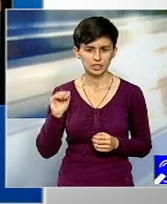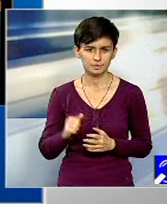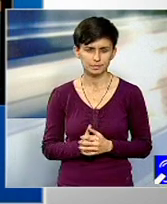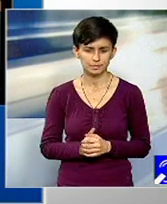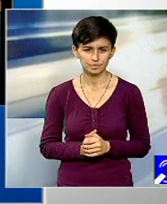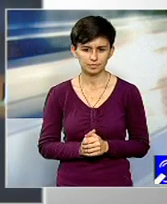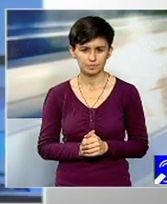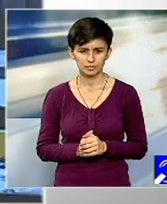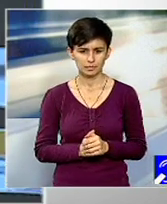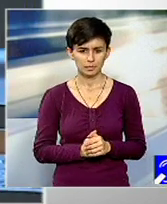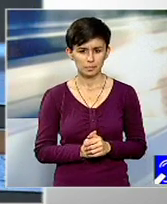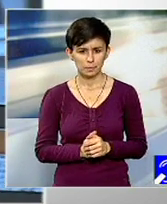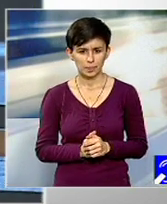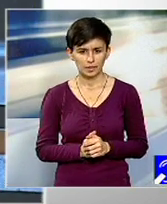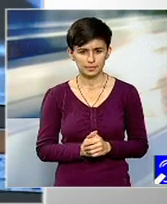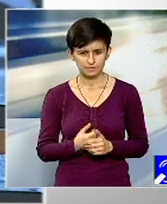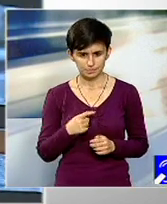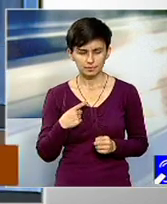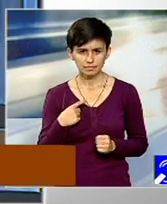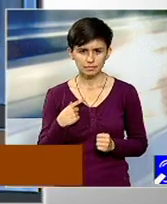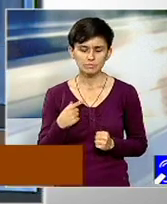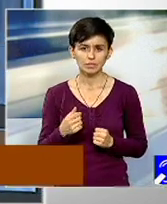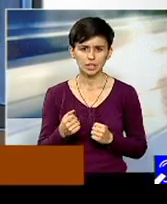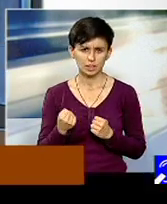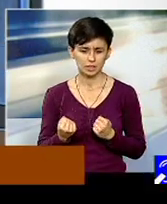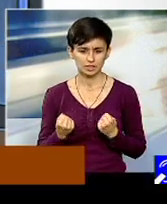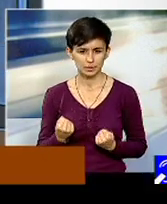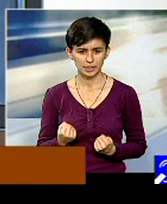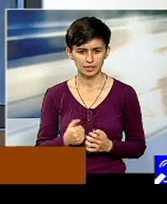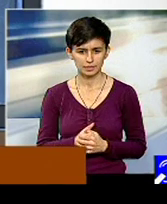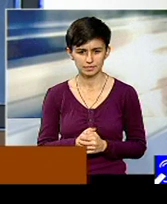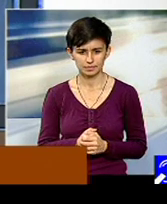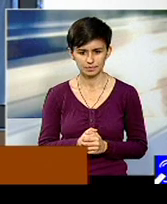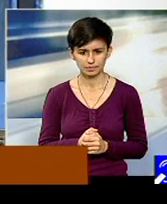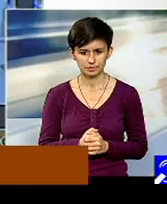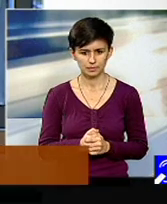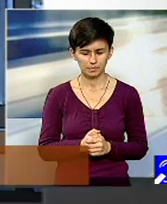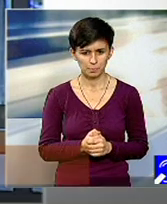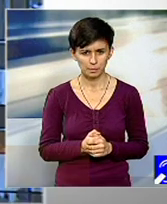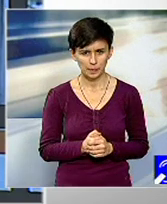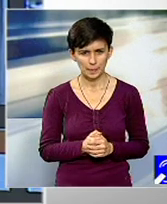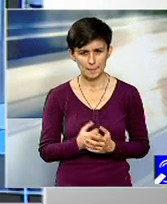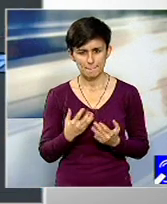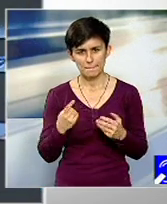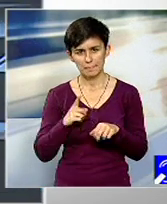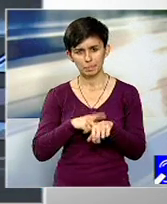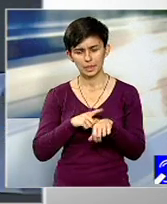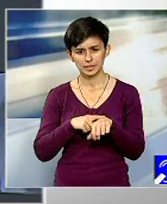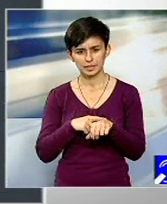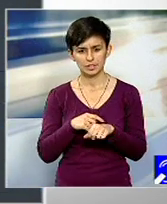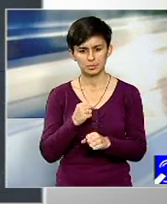sau... Da. Da, e mai grea. De cât timp practicați acest